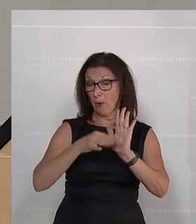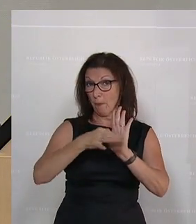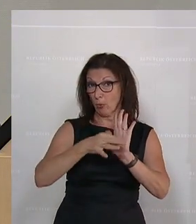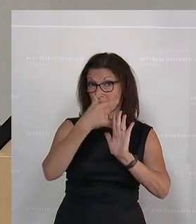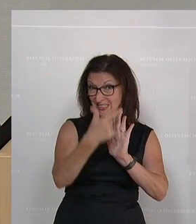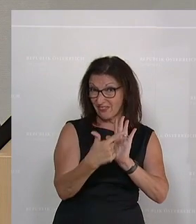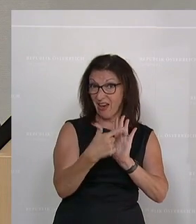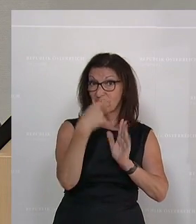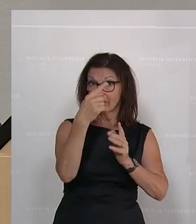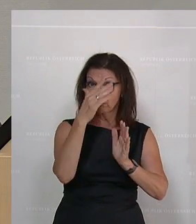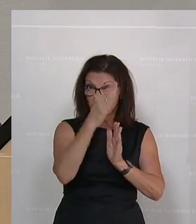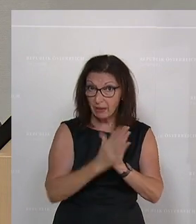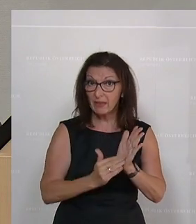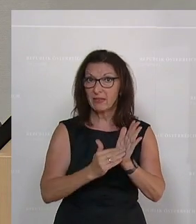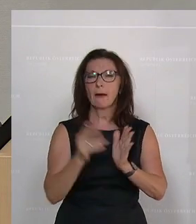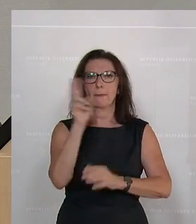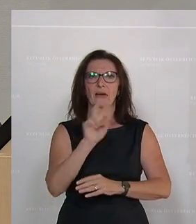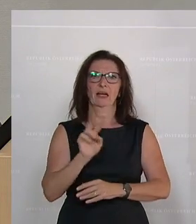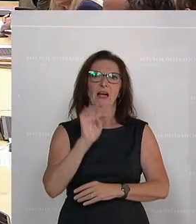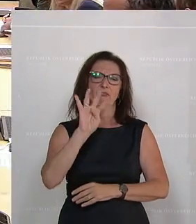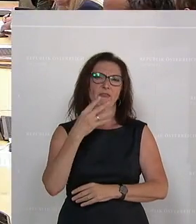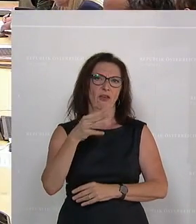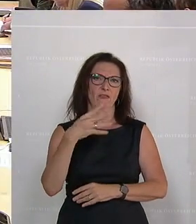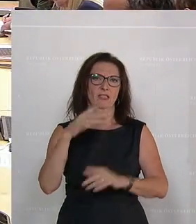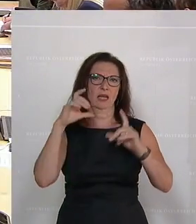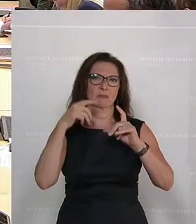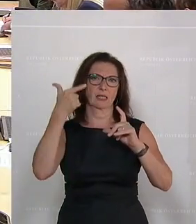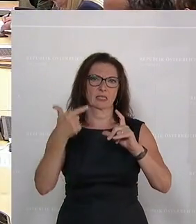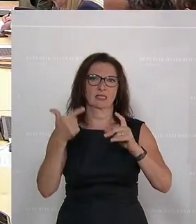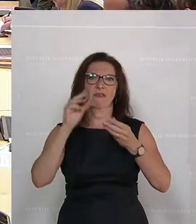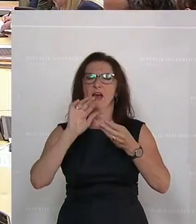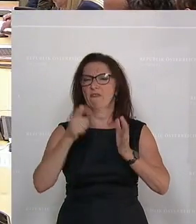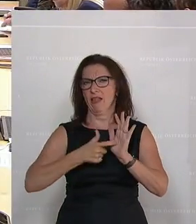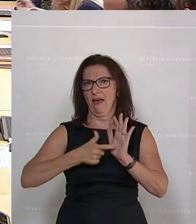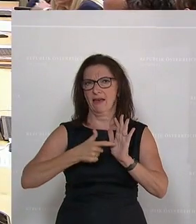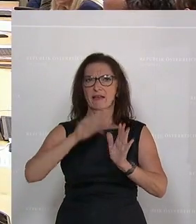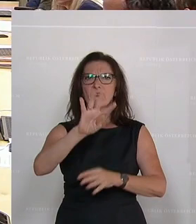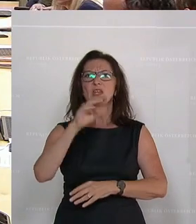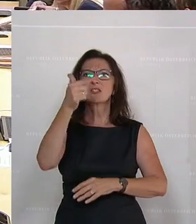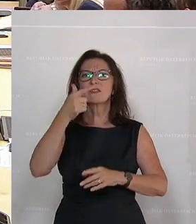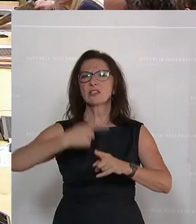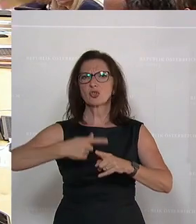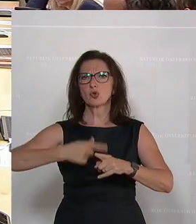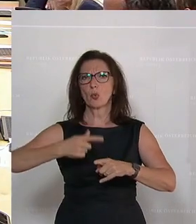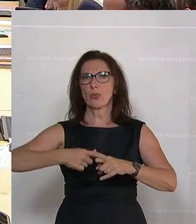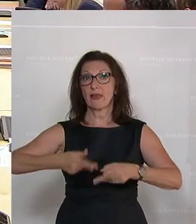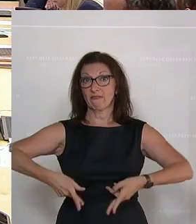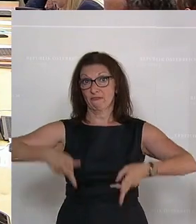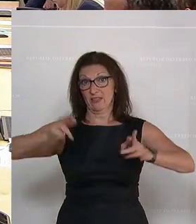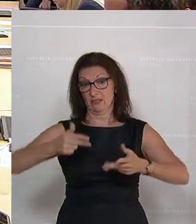nehmen ist es gemäß § 44 absatz weiter geschäftsfähig von einer 24-stündigen auflagefrist